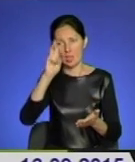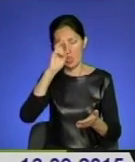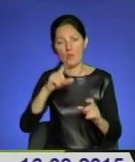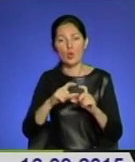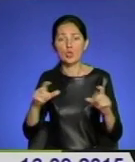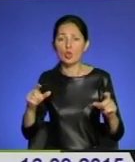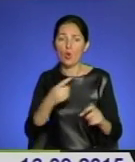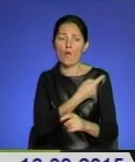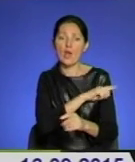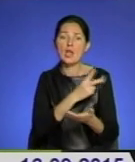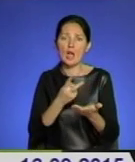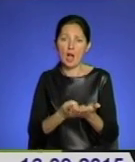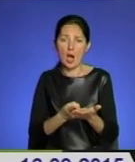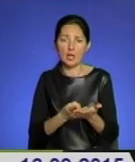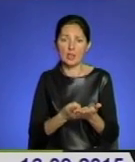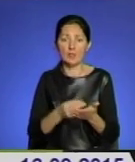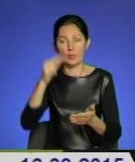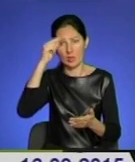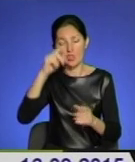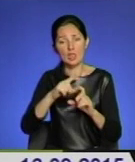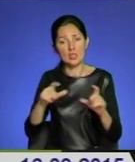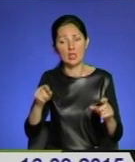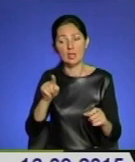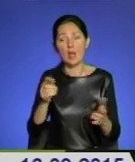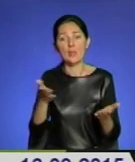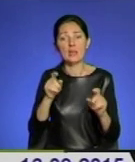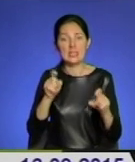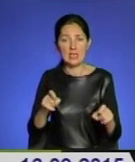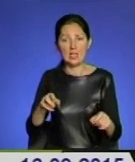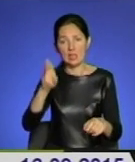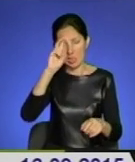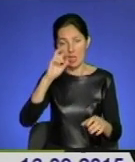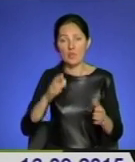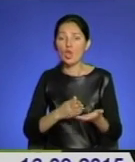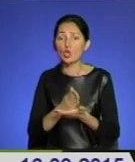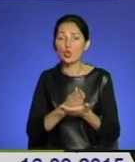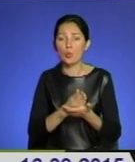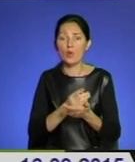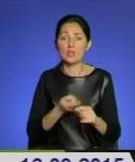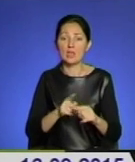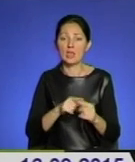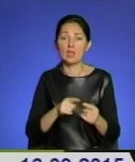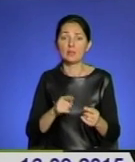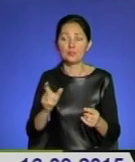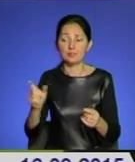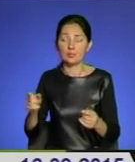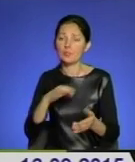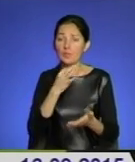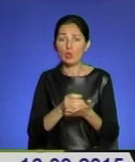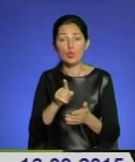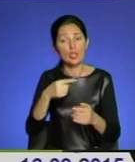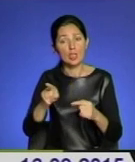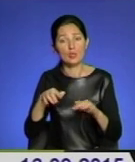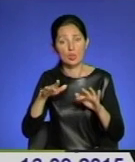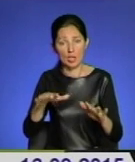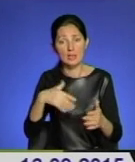є лікарні, це є навчальні заклади, тобто там, де сидять державні службовці, які відповідають за ту чи іншу діяння